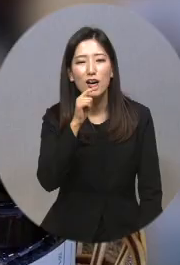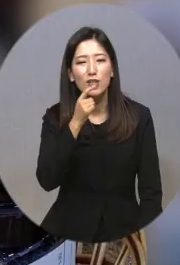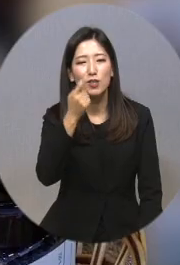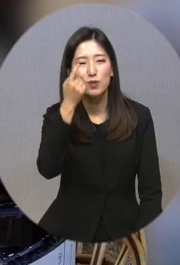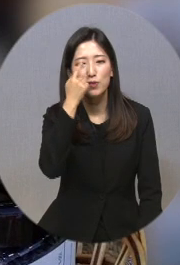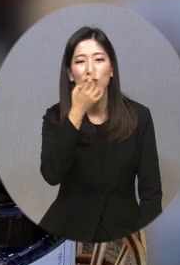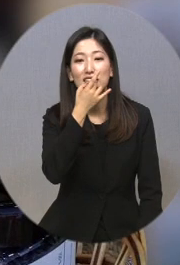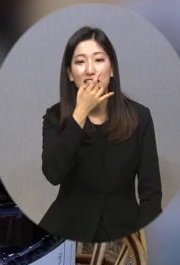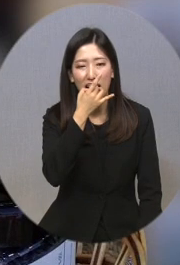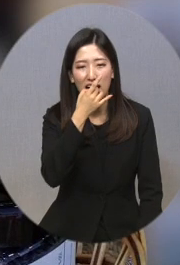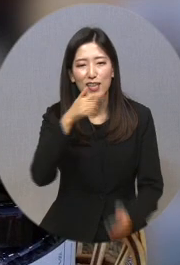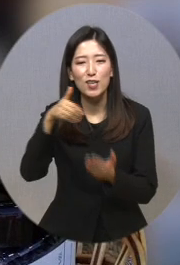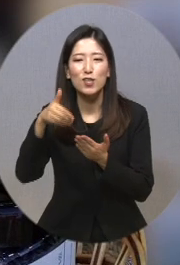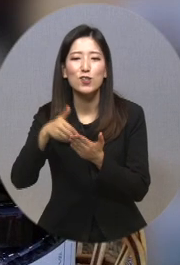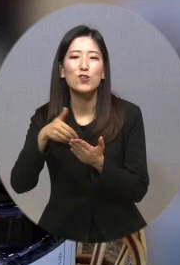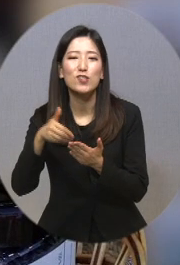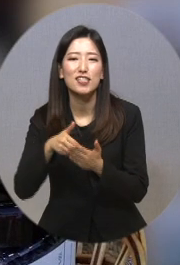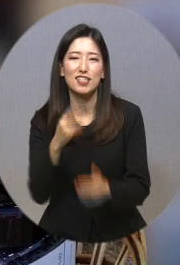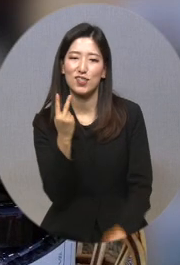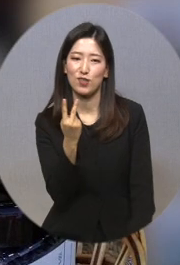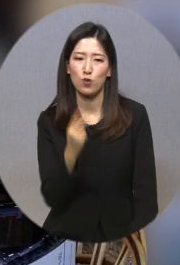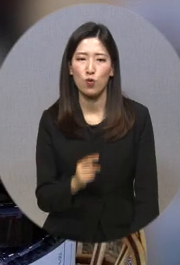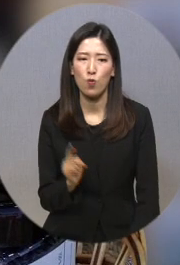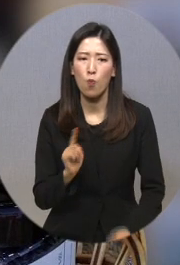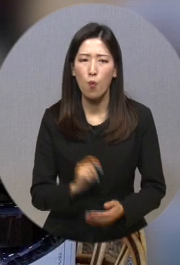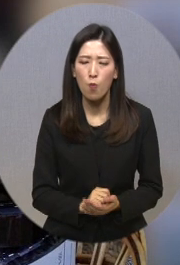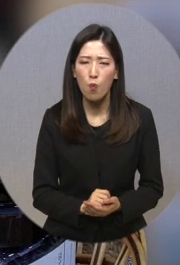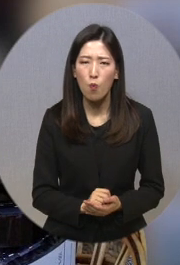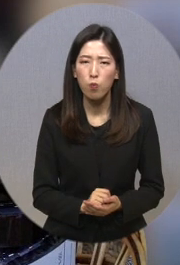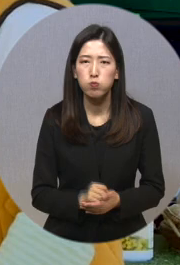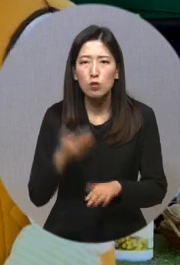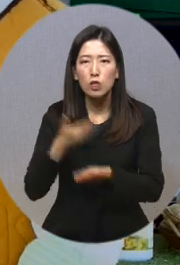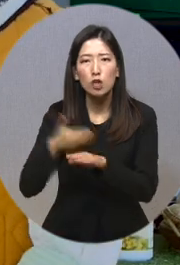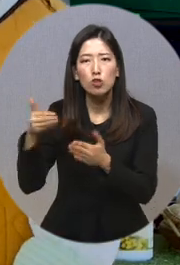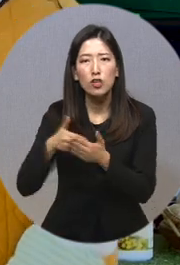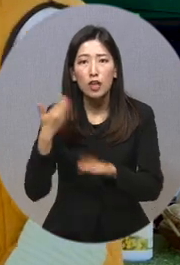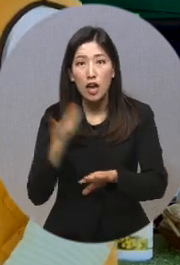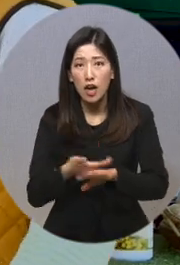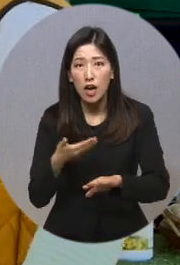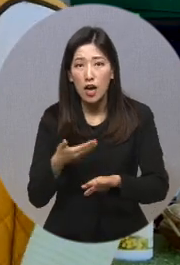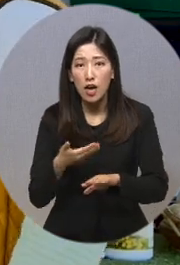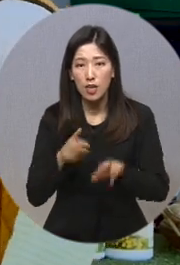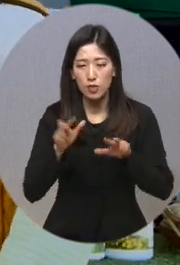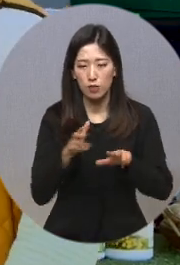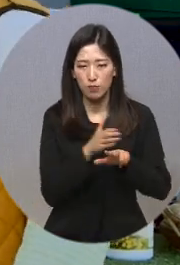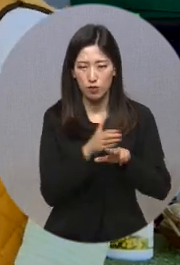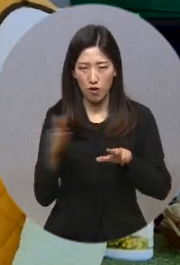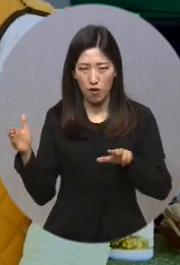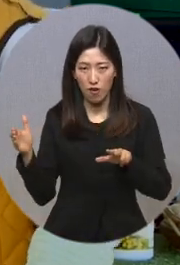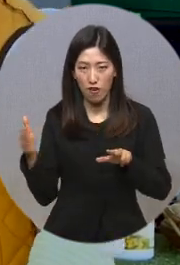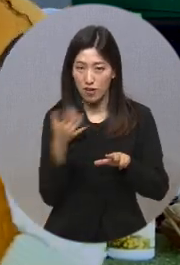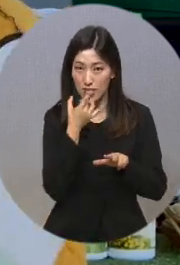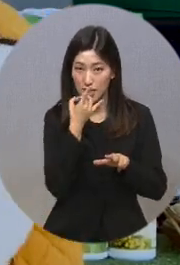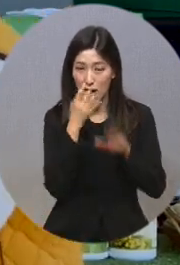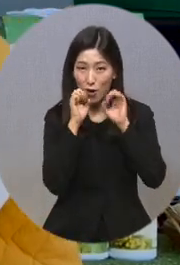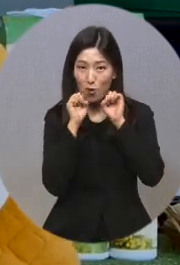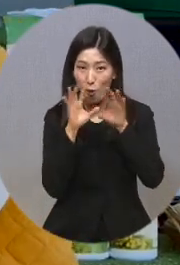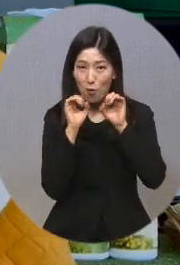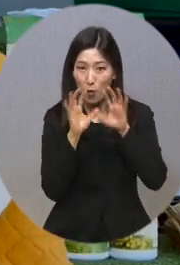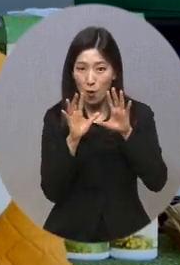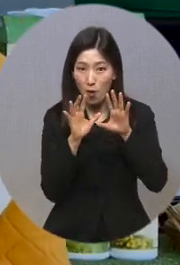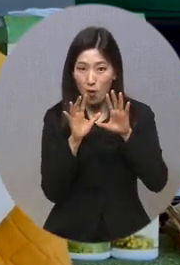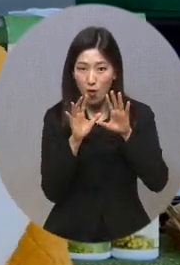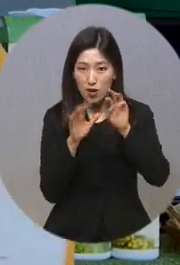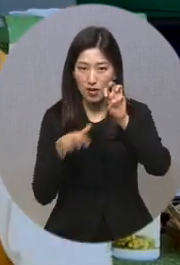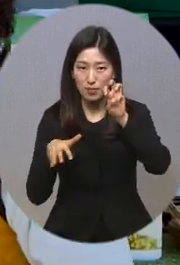다르답니다. 무엇이 이렇게 다른지, 누룽지 몸에 좋은지, 일반 누룽지랑 차별화가 되는지. 자, 지금부터 유기농 누룽지 다르다.